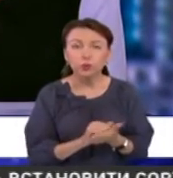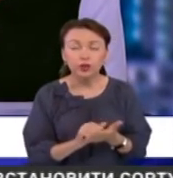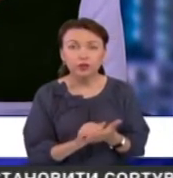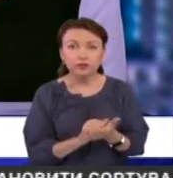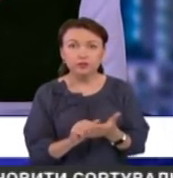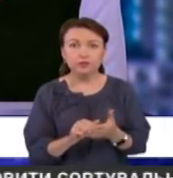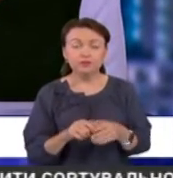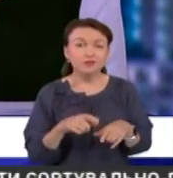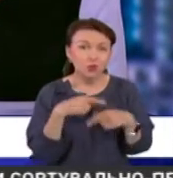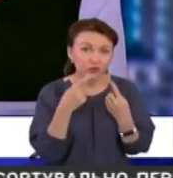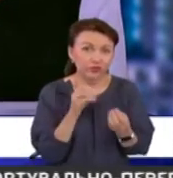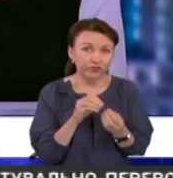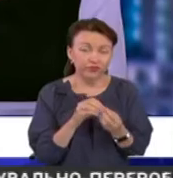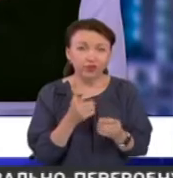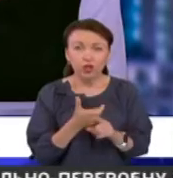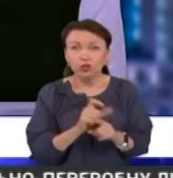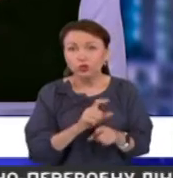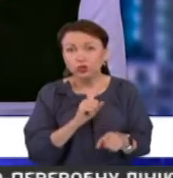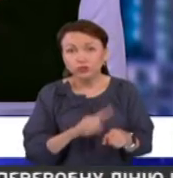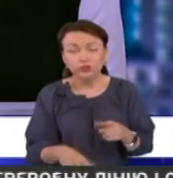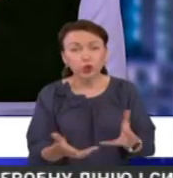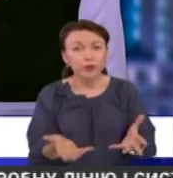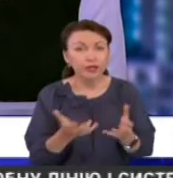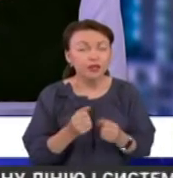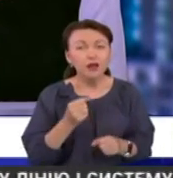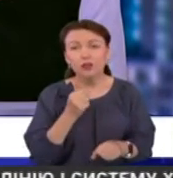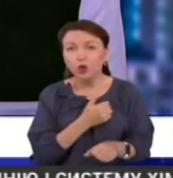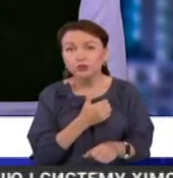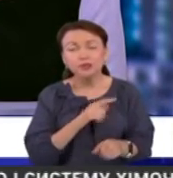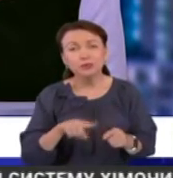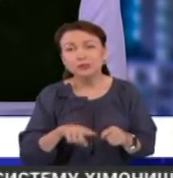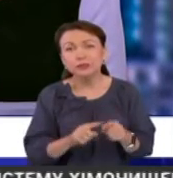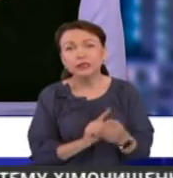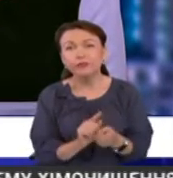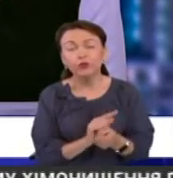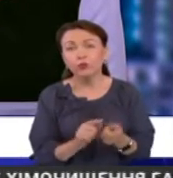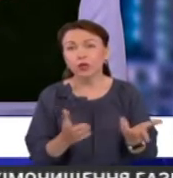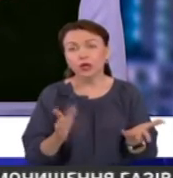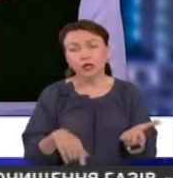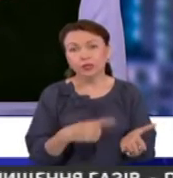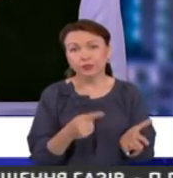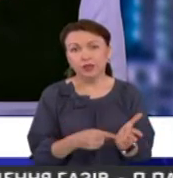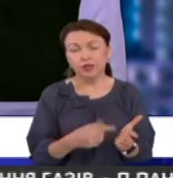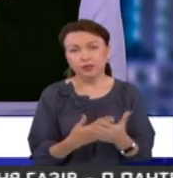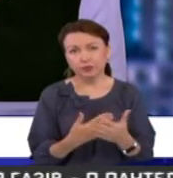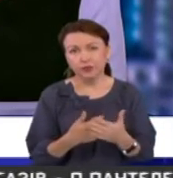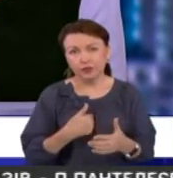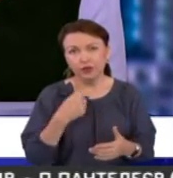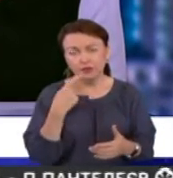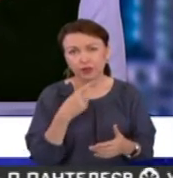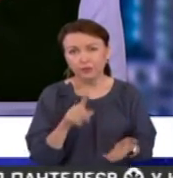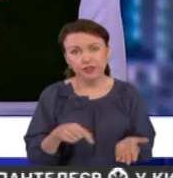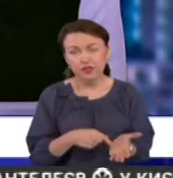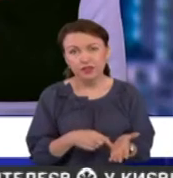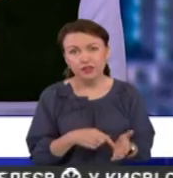Це, як говорили, так їх дуже швидко прийняли, дуже хотіли робити реформу швидко. І питання навіть завжди казали, ну, принаймні, я казала, питання не в самої